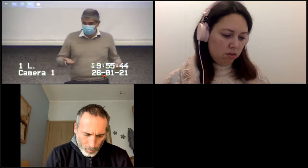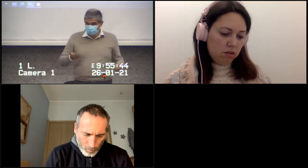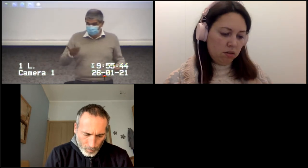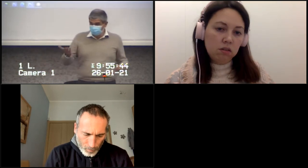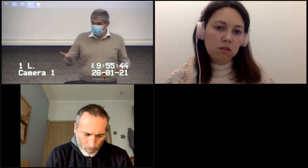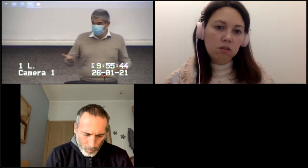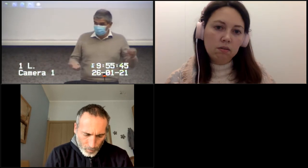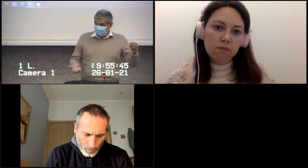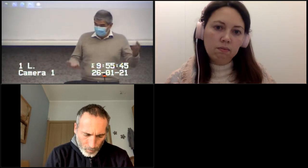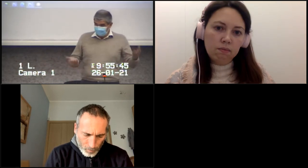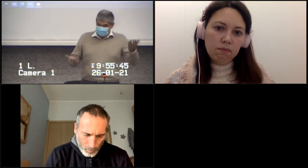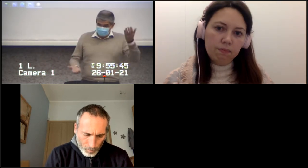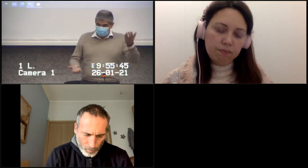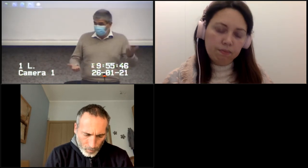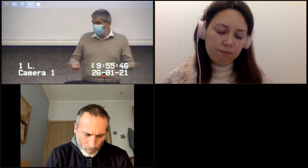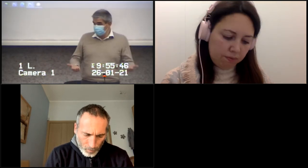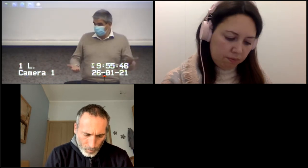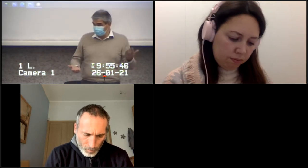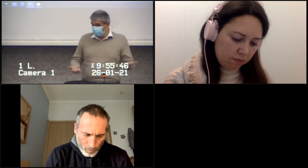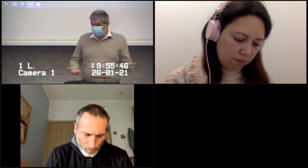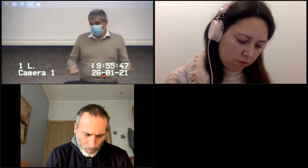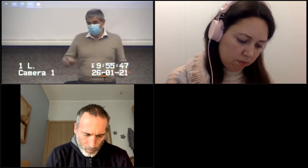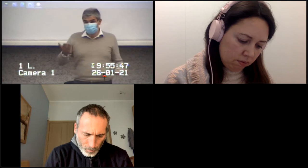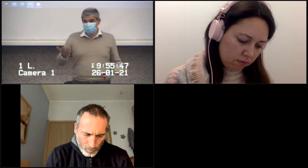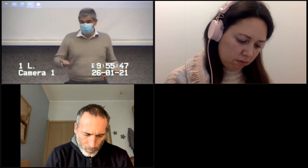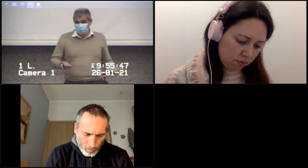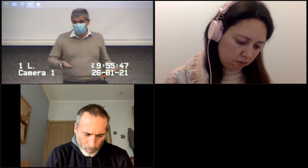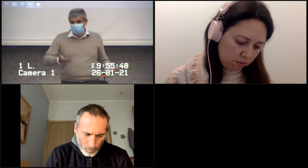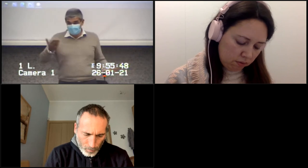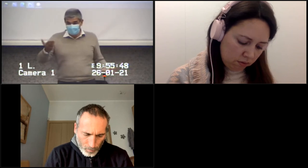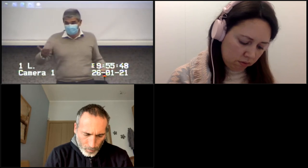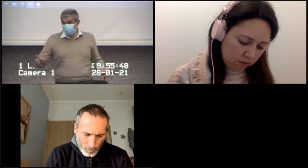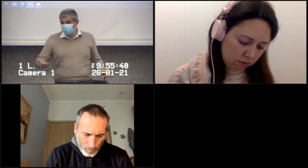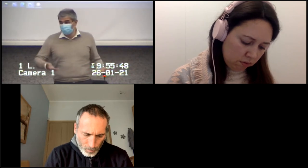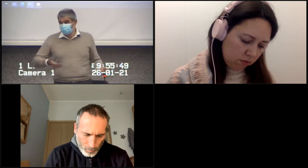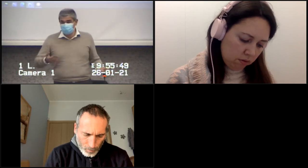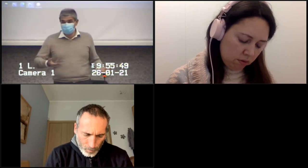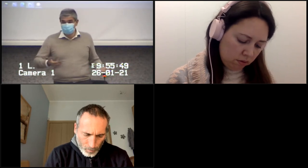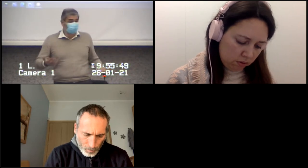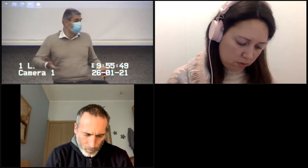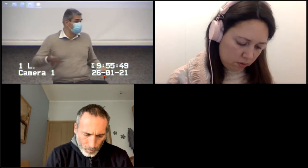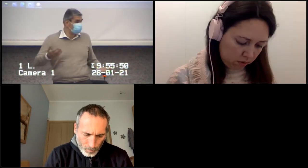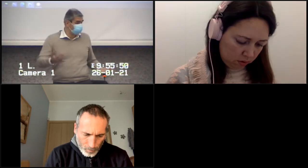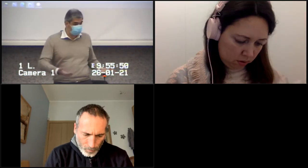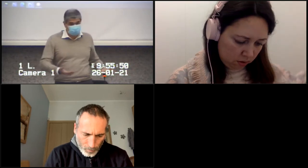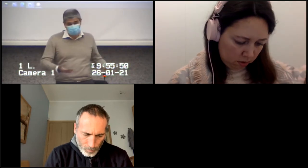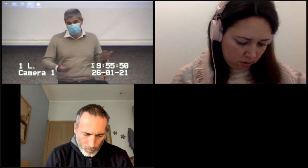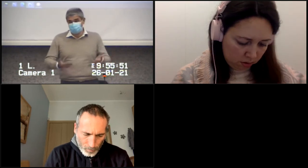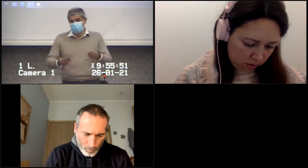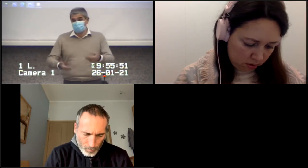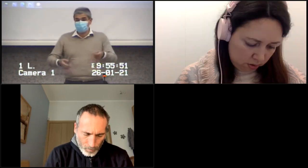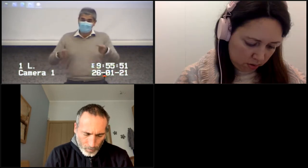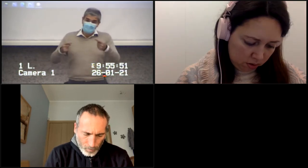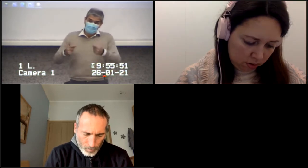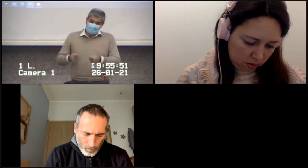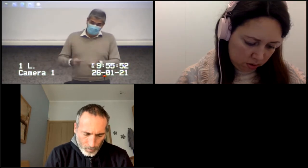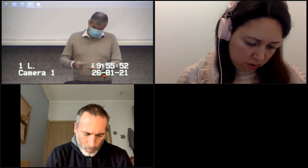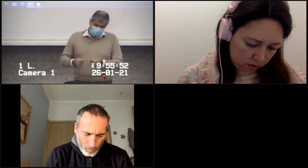area pubblica libera, area impegnata fondiaria, ma rimaneva nell'ambito della superficie fondiaria, quindi